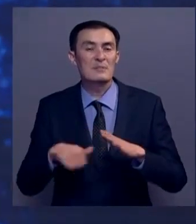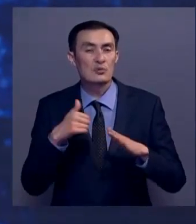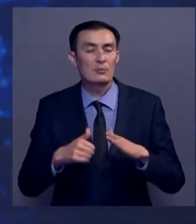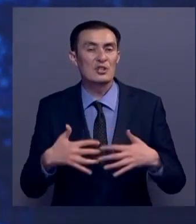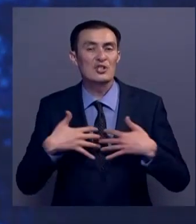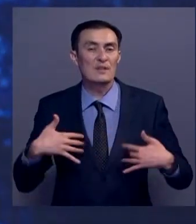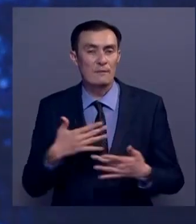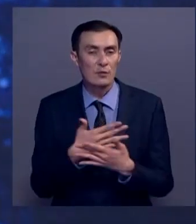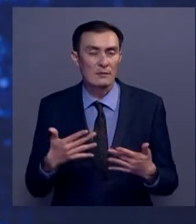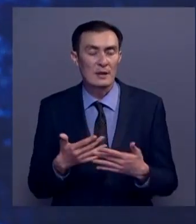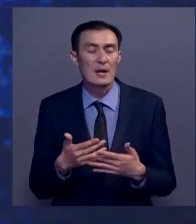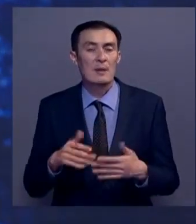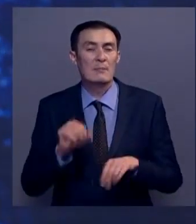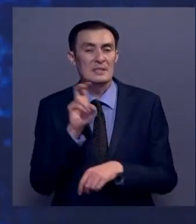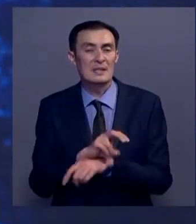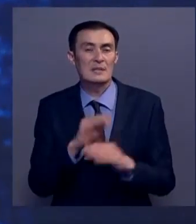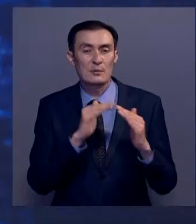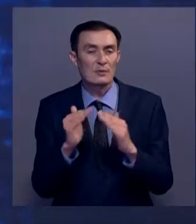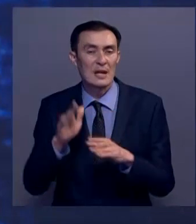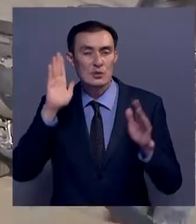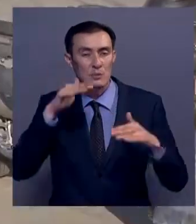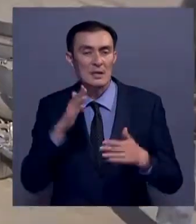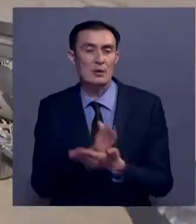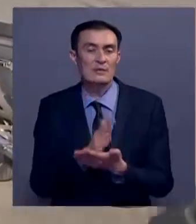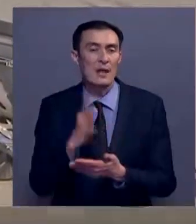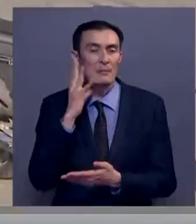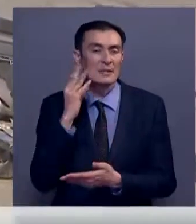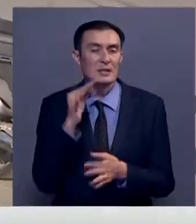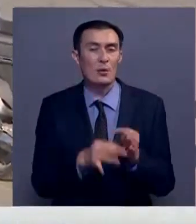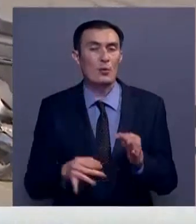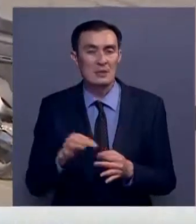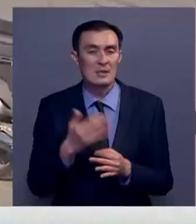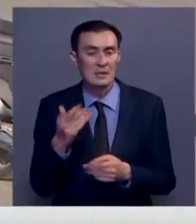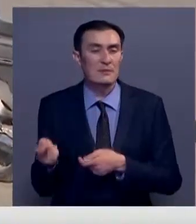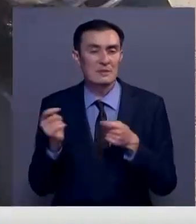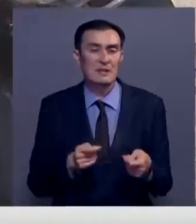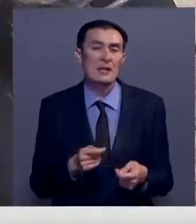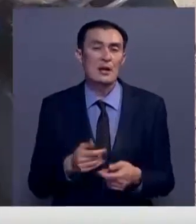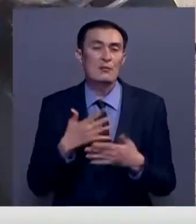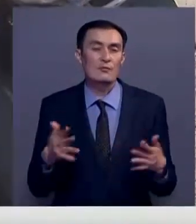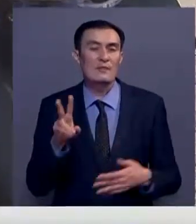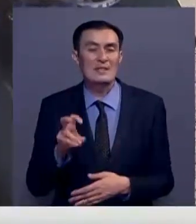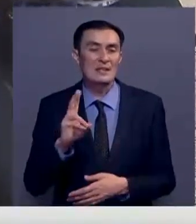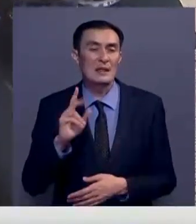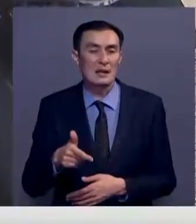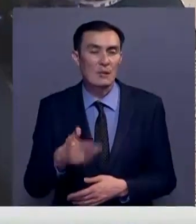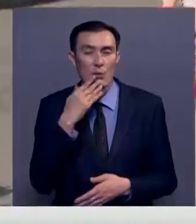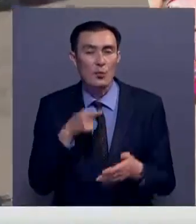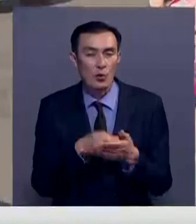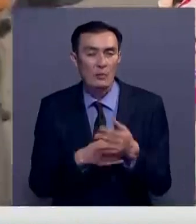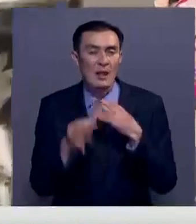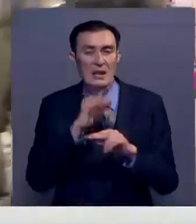байкеры посетили один из приютов для собак расположенной в алматинской области они привезли с собой 200 килограммов корма